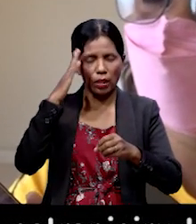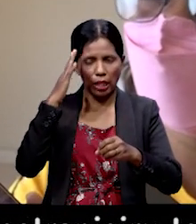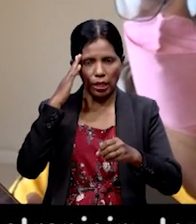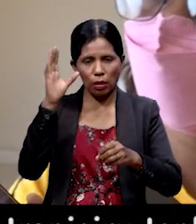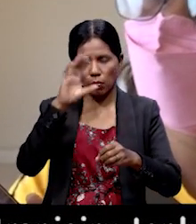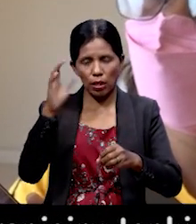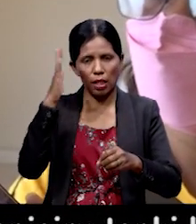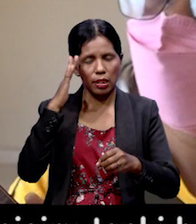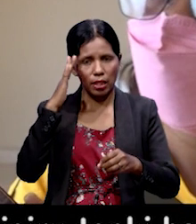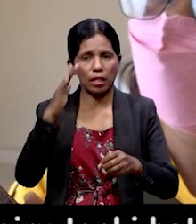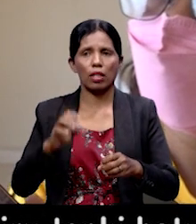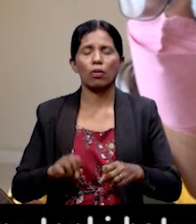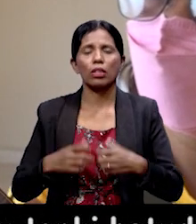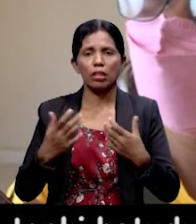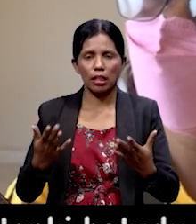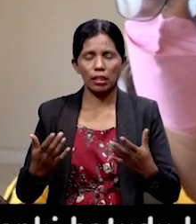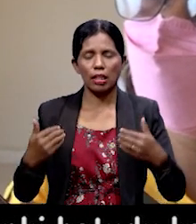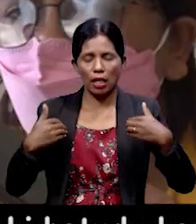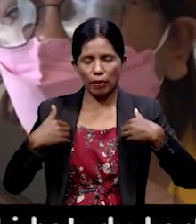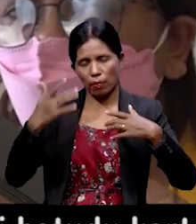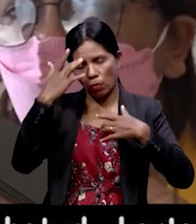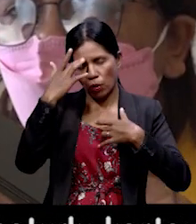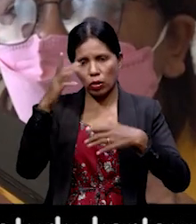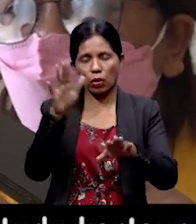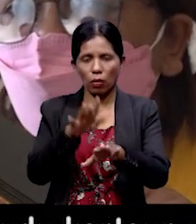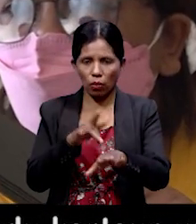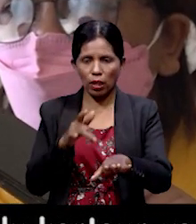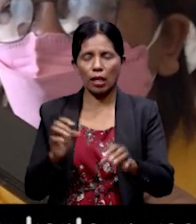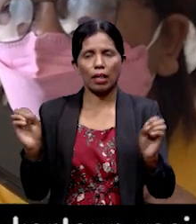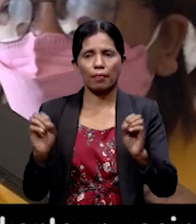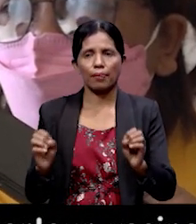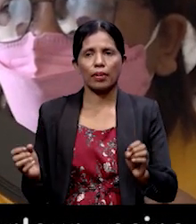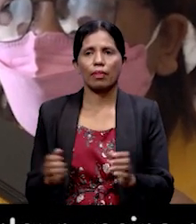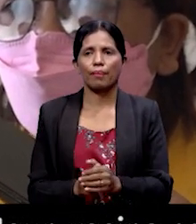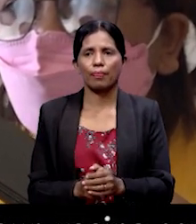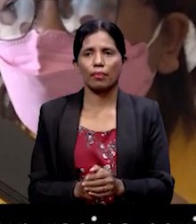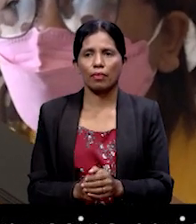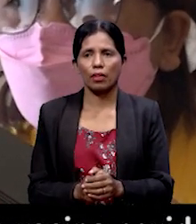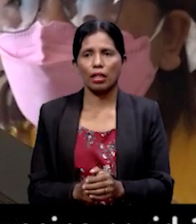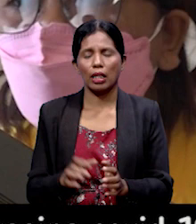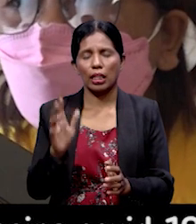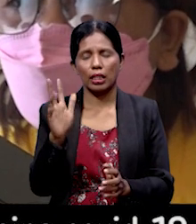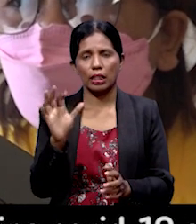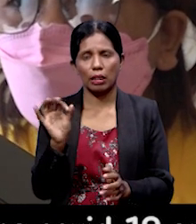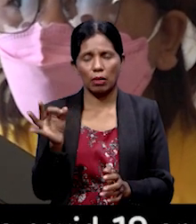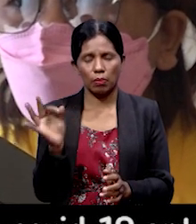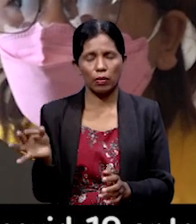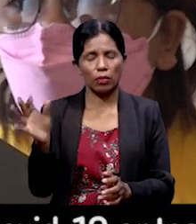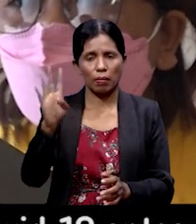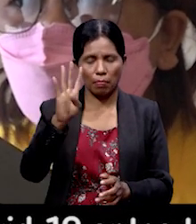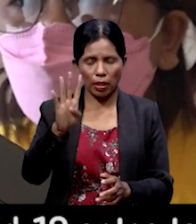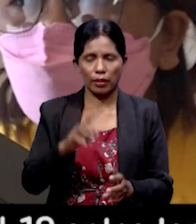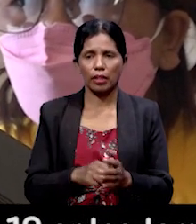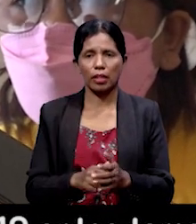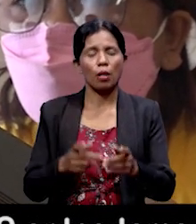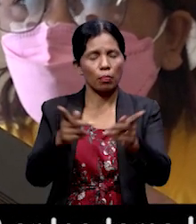ya moras rumah liga sang hoi dene galai ya kelikai nema kemate hamu tu sungkan tak kuatur pesuas i postu selu seluk mos